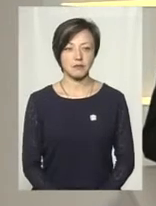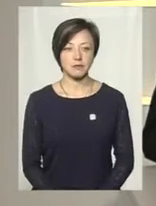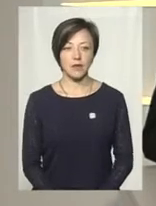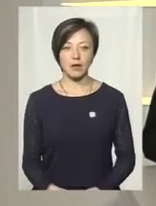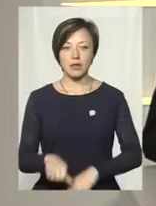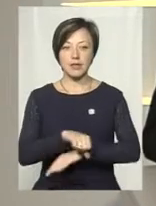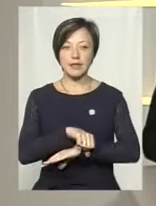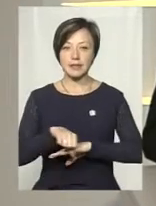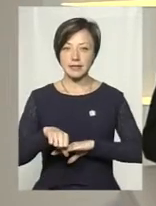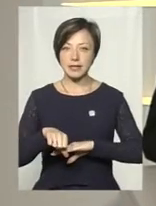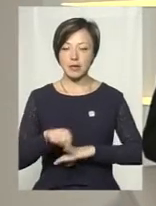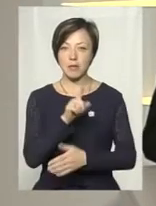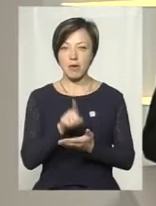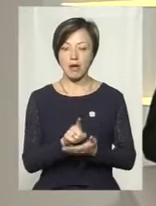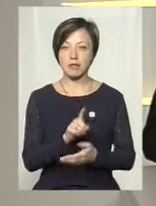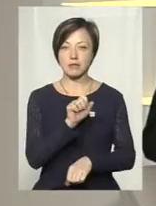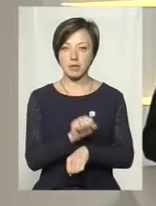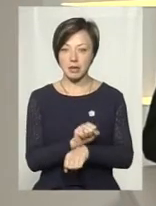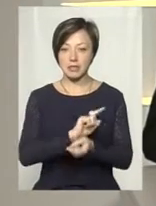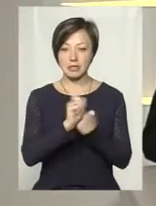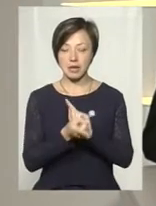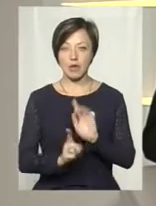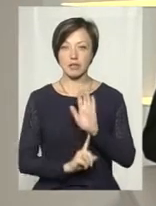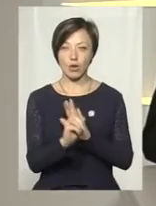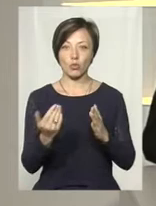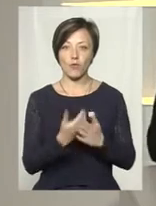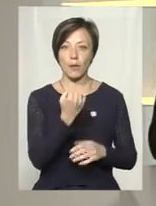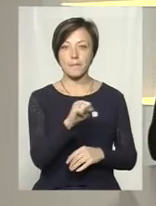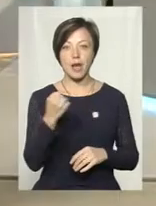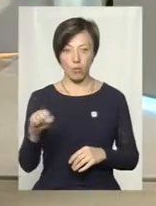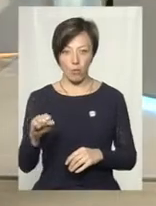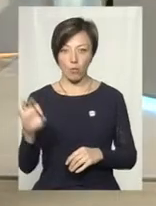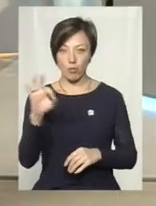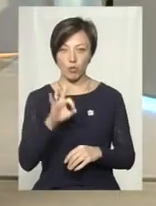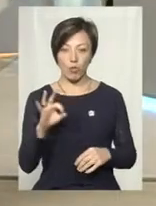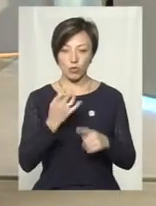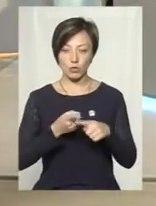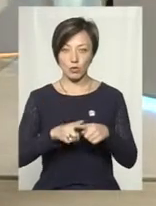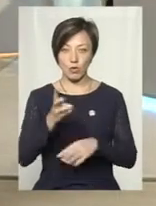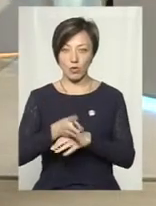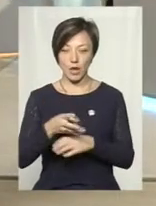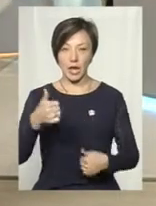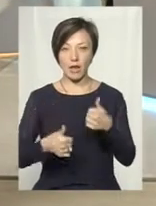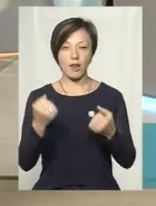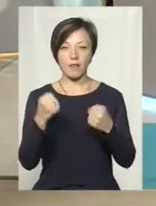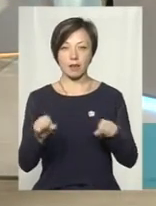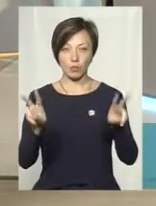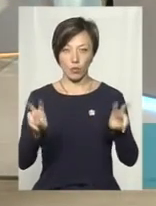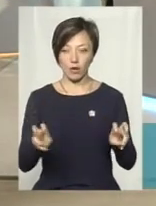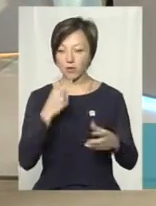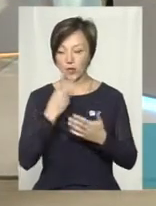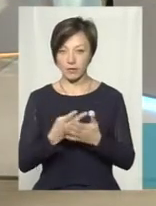Лінія, яка мала спинити, стала стартом для нових перемог. Йдеться у промо-ролику Ігор Нескорених, який ми щойно